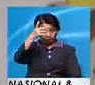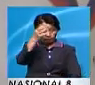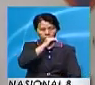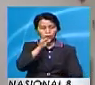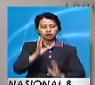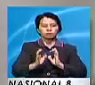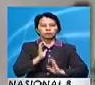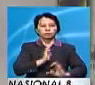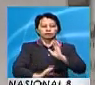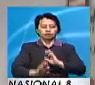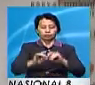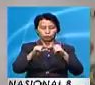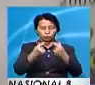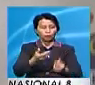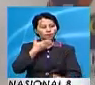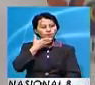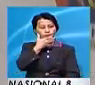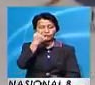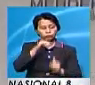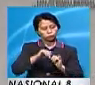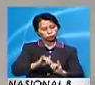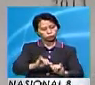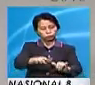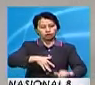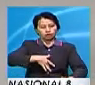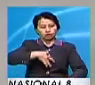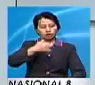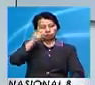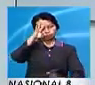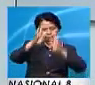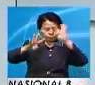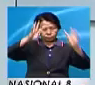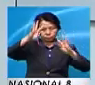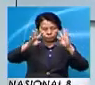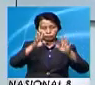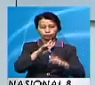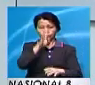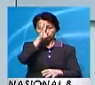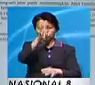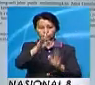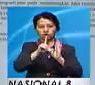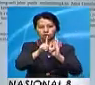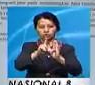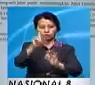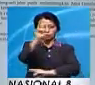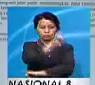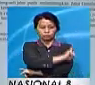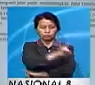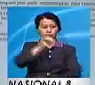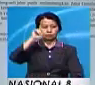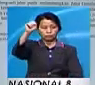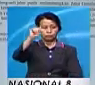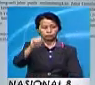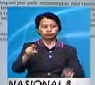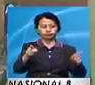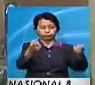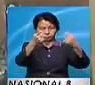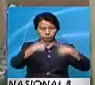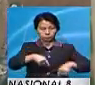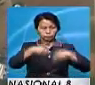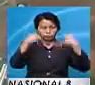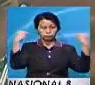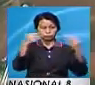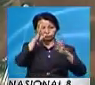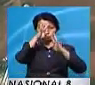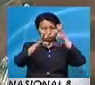inspirasi kepada Golongan muda untuk terus menghasilkan idea kreatif bagi mencipta logo Hari kebangsaan hadir dalam Majlis ini